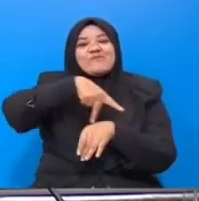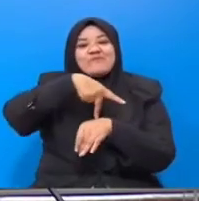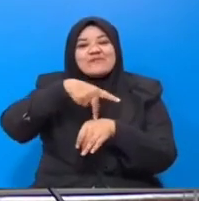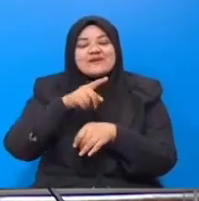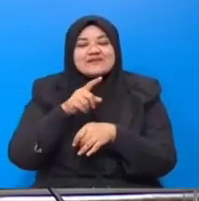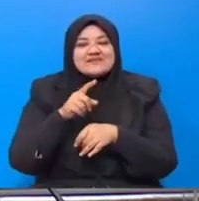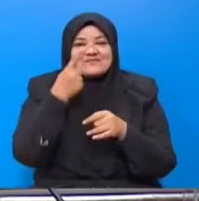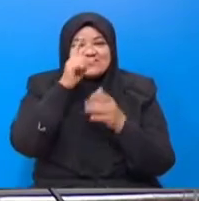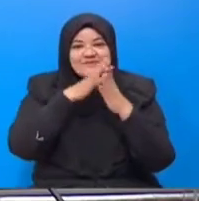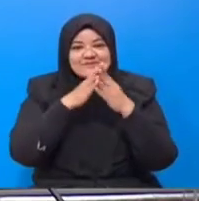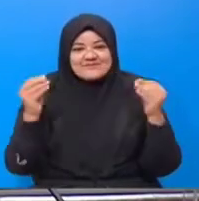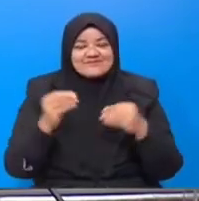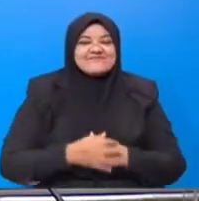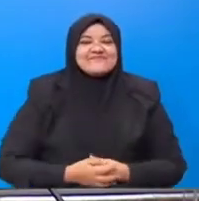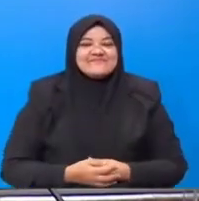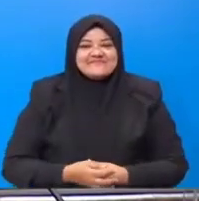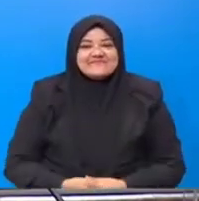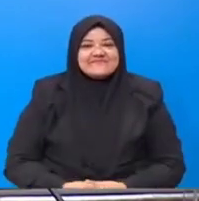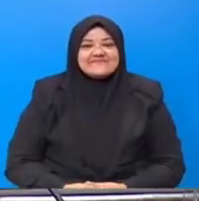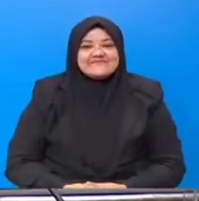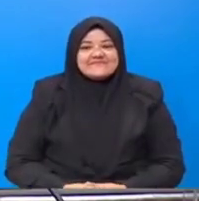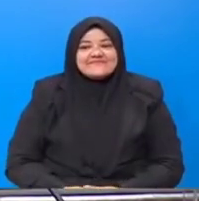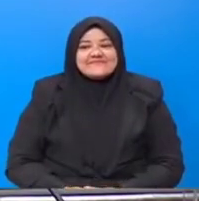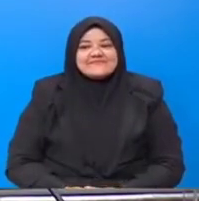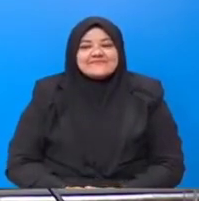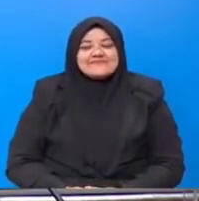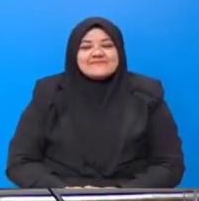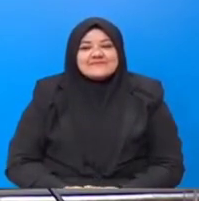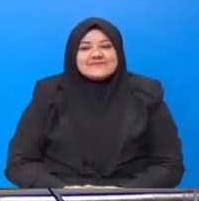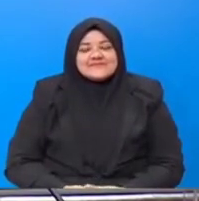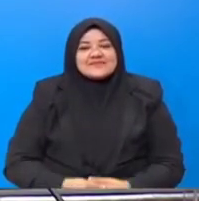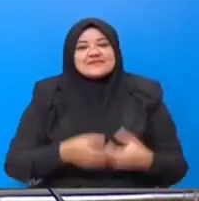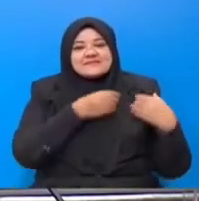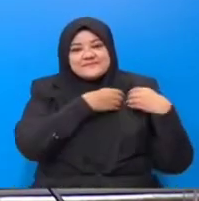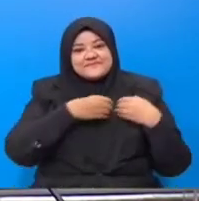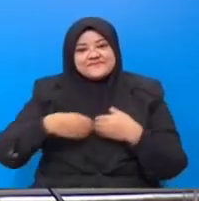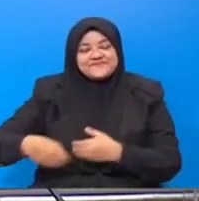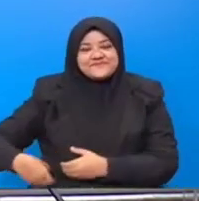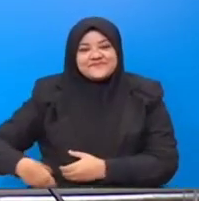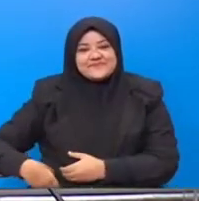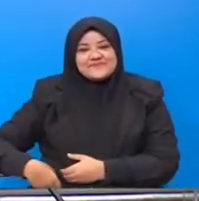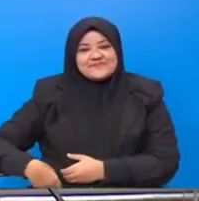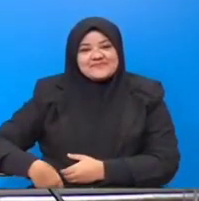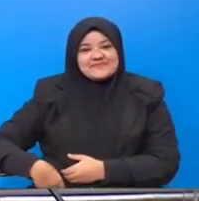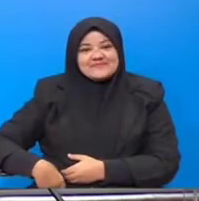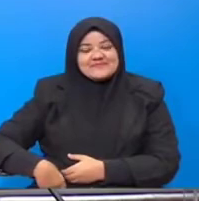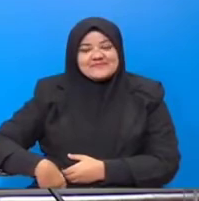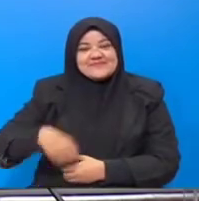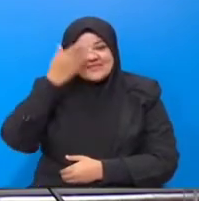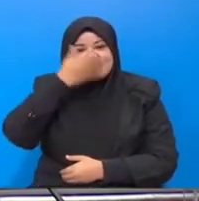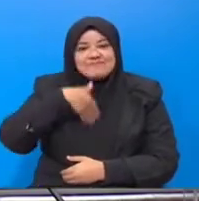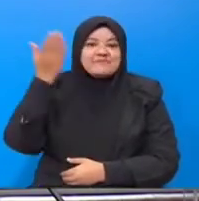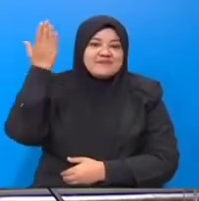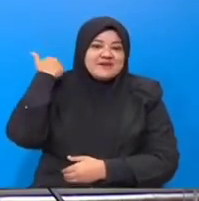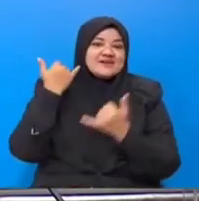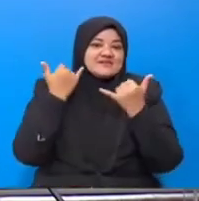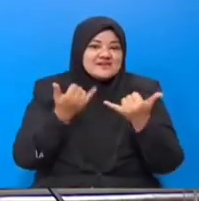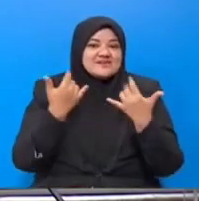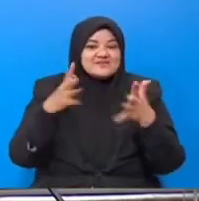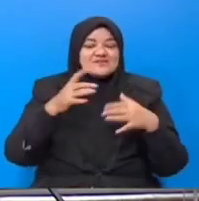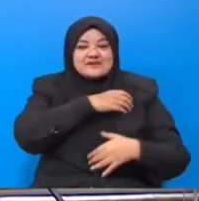berpantun sedikit hari penghabisan guhring tali pinggang tali pinggang Cradle depan-belakang